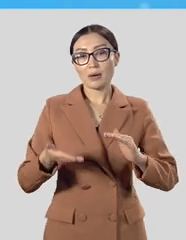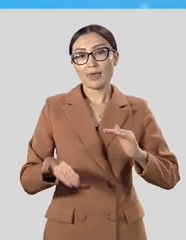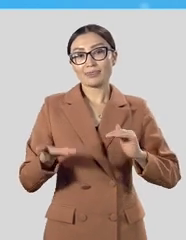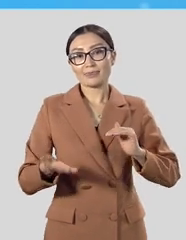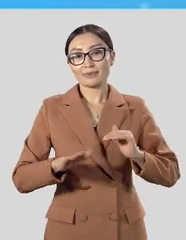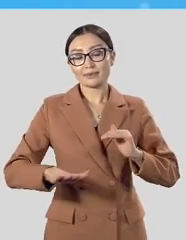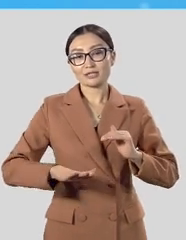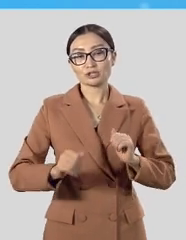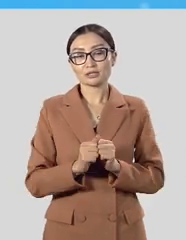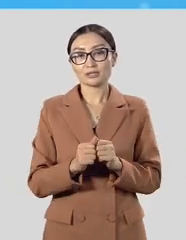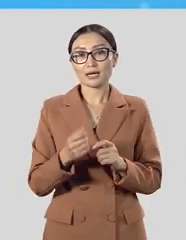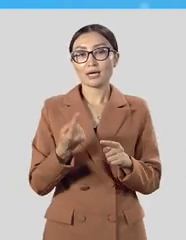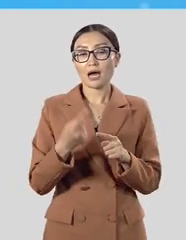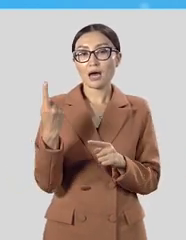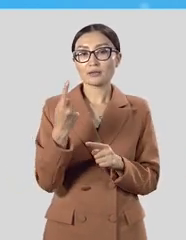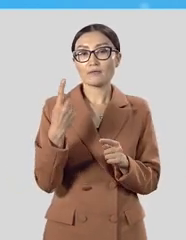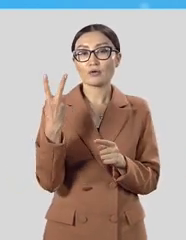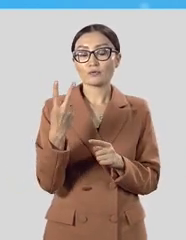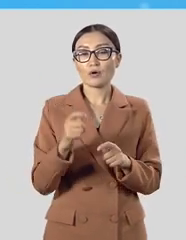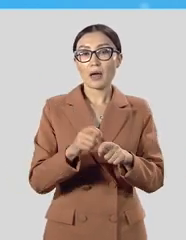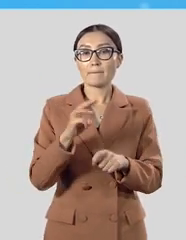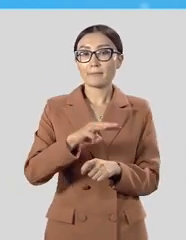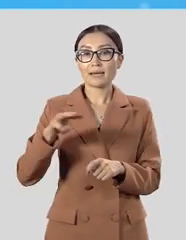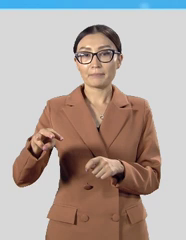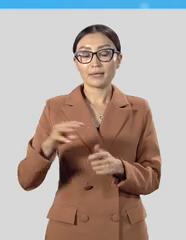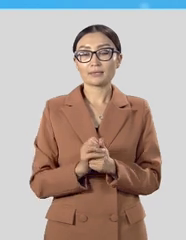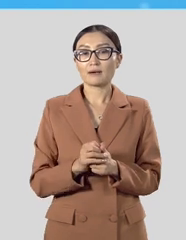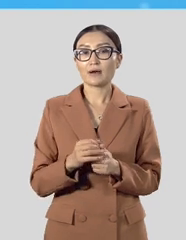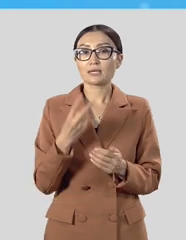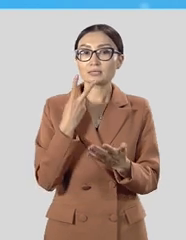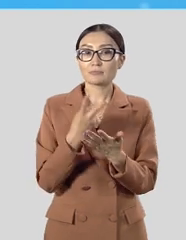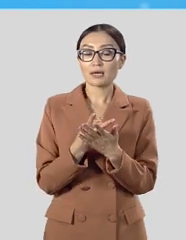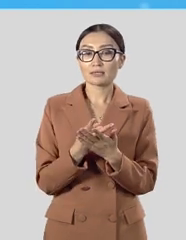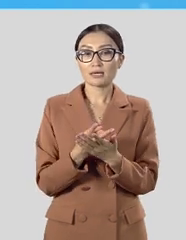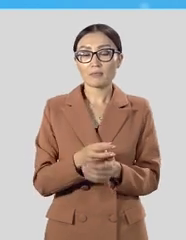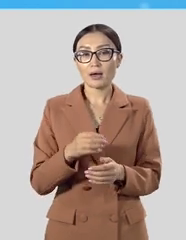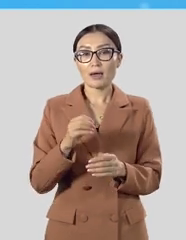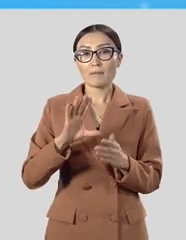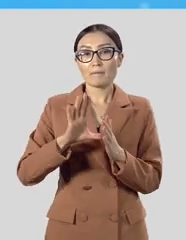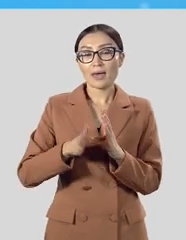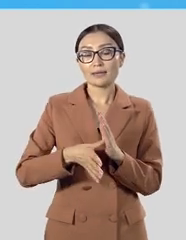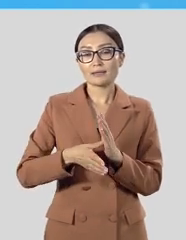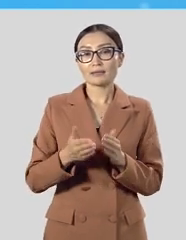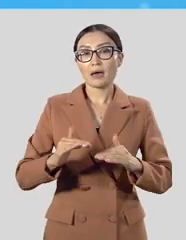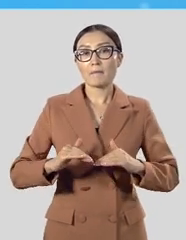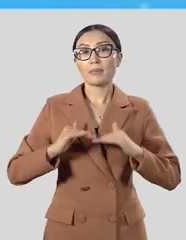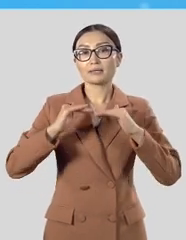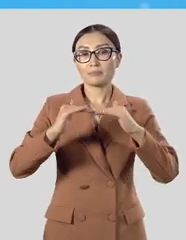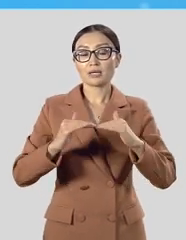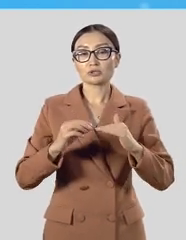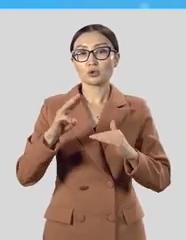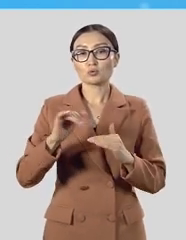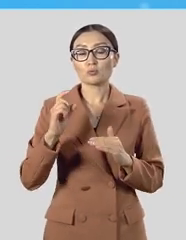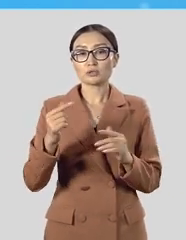объектива оказался на расстоянии 1-2 мм от препарата. Смотря в окуляр, медленно поднимает тубус, пока не появится